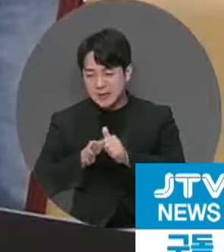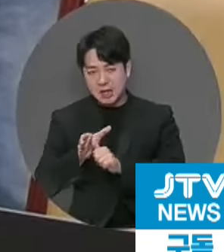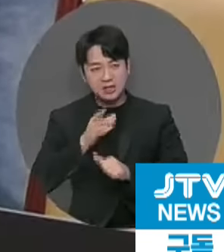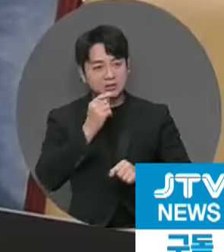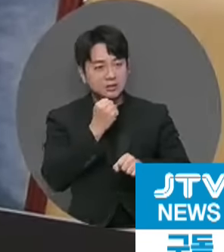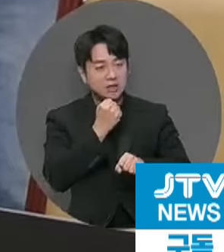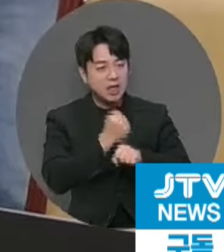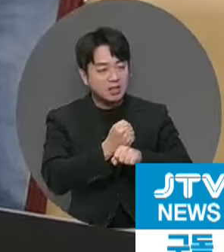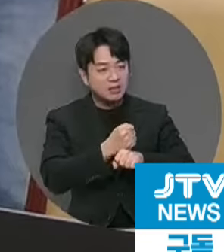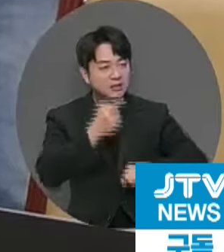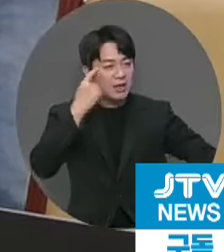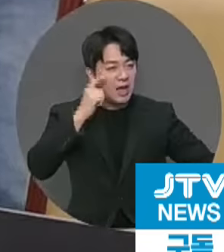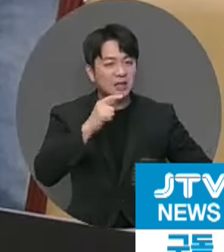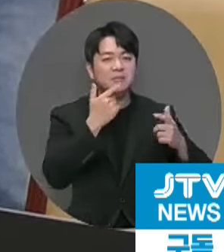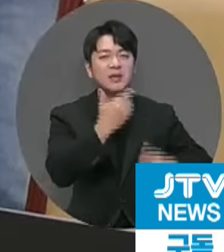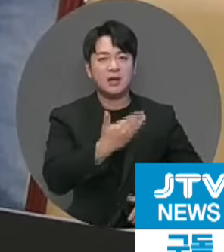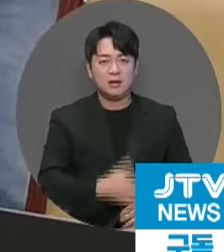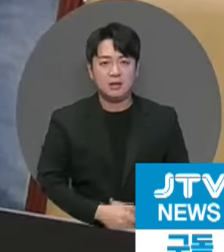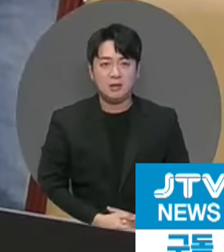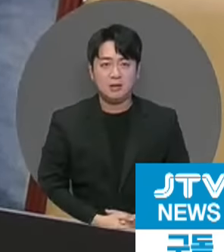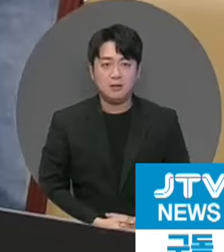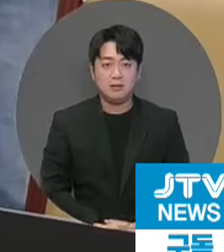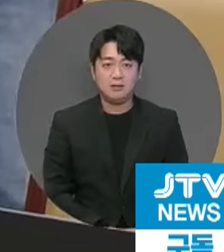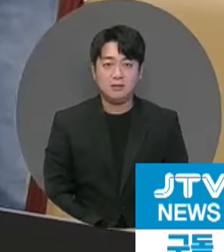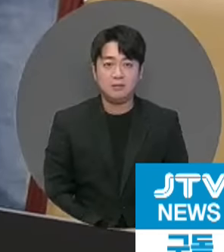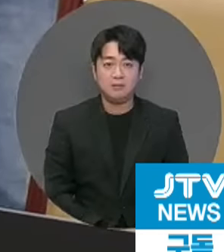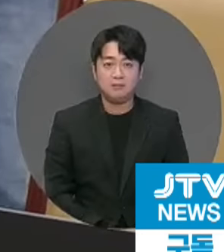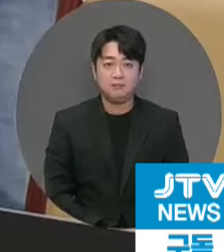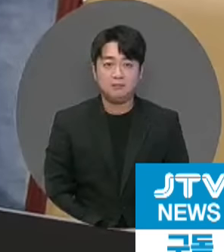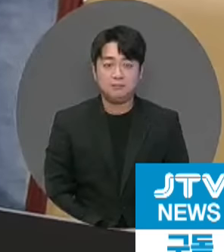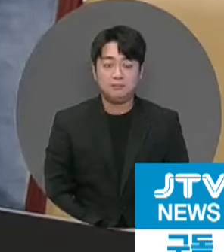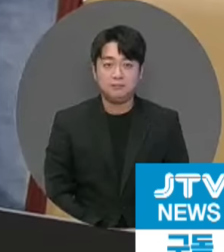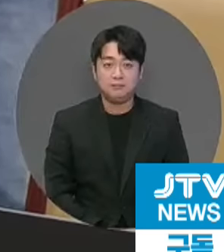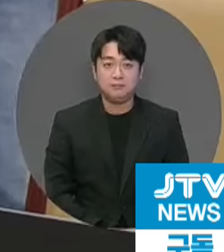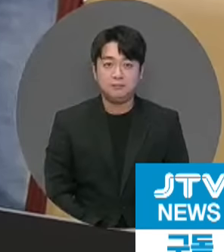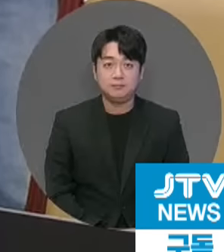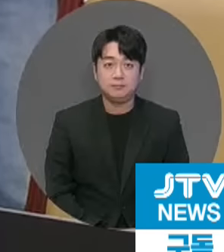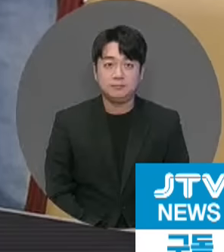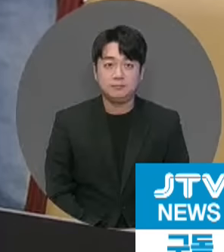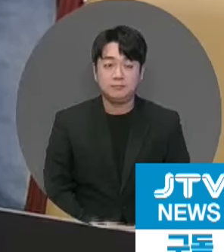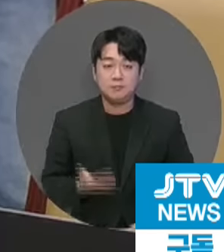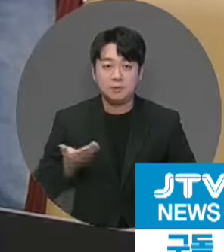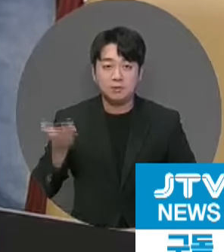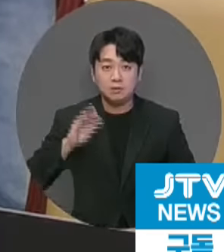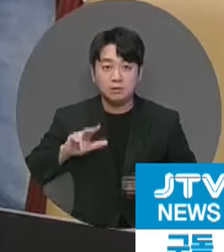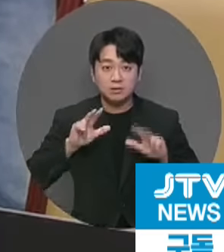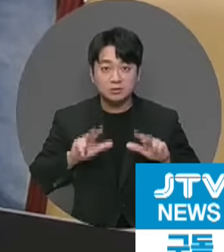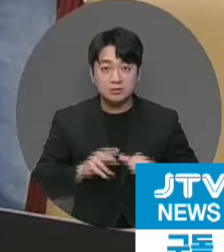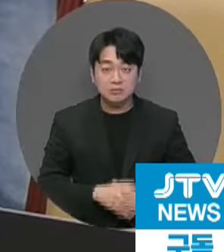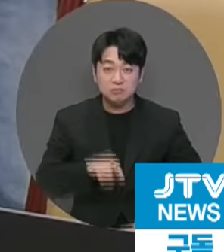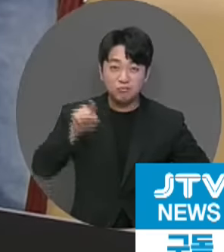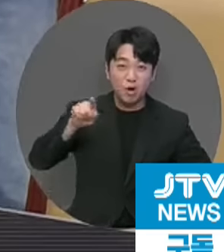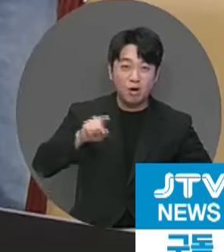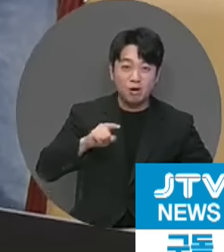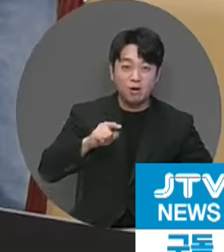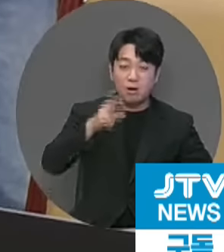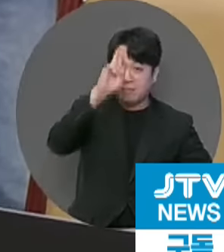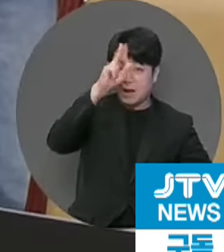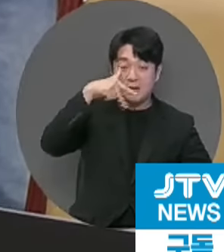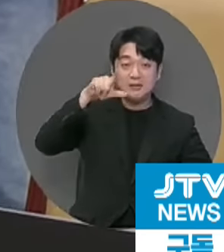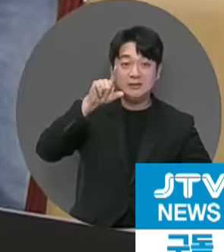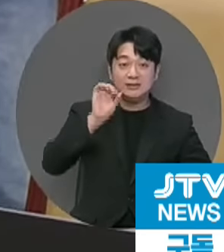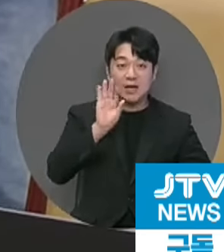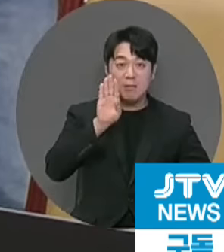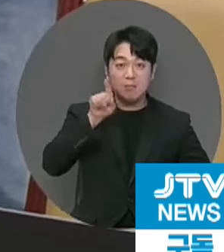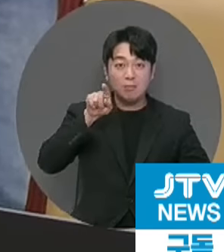하니까 못 내주는 거 아닙니까? 지금 상황이. 근데 이걸 가지고 마치 엄청난 무슨 도덕적 문제가 있는 사람인 것처럼 지금